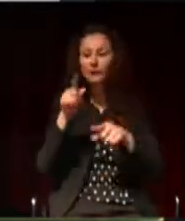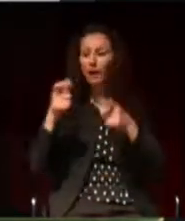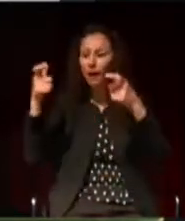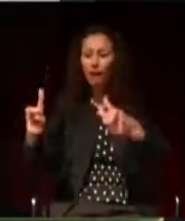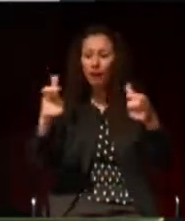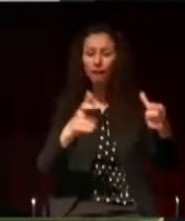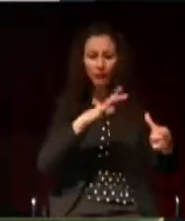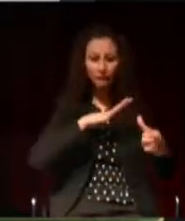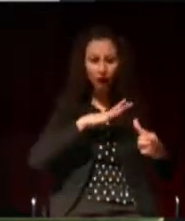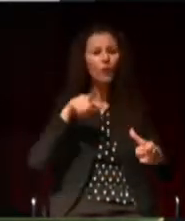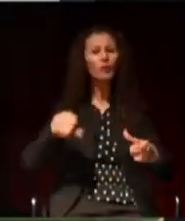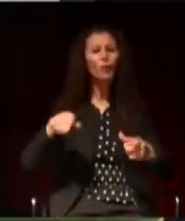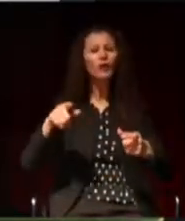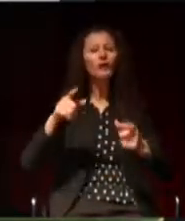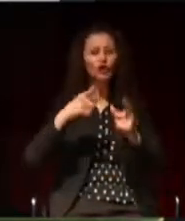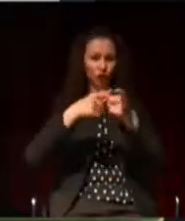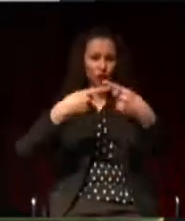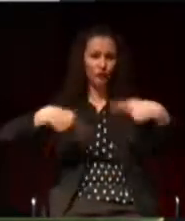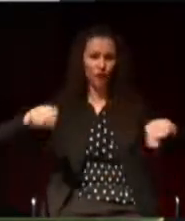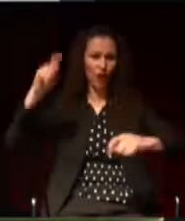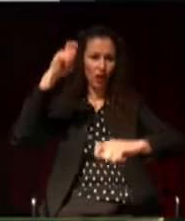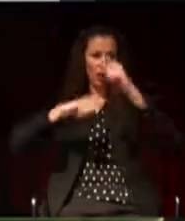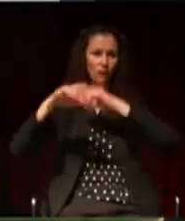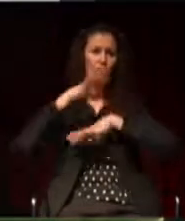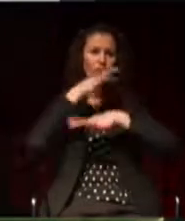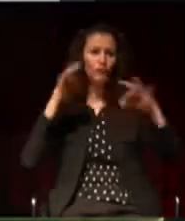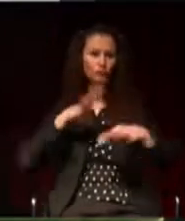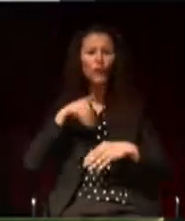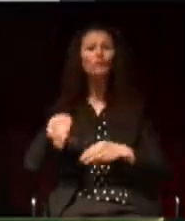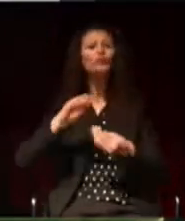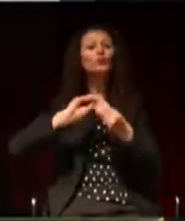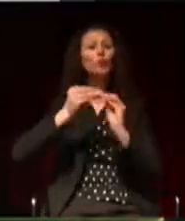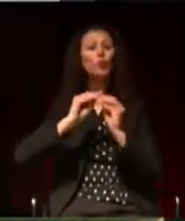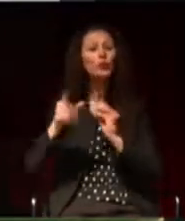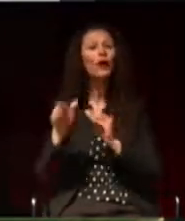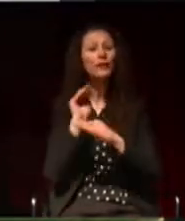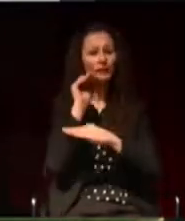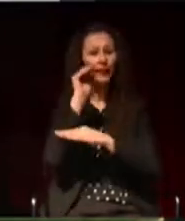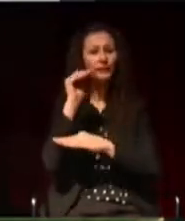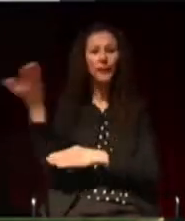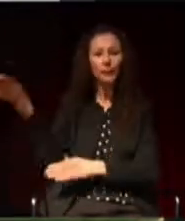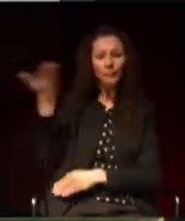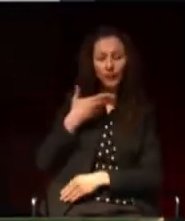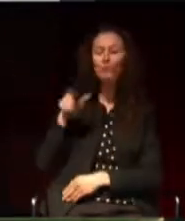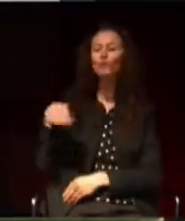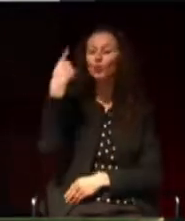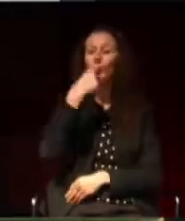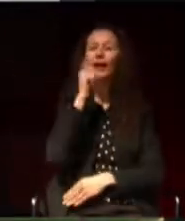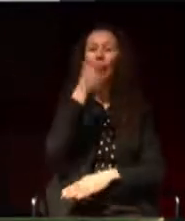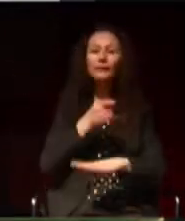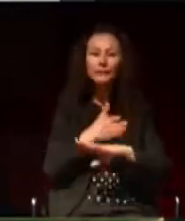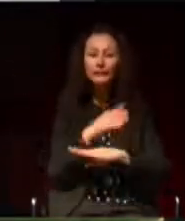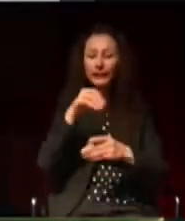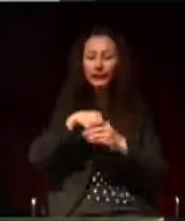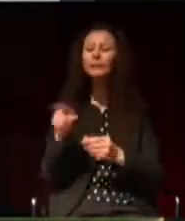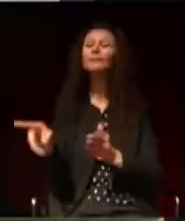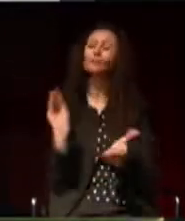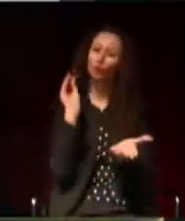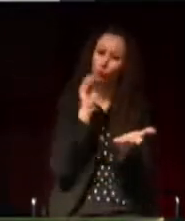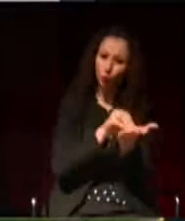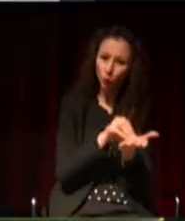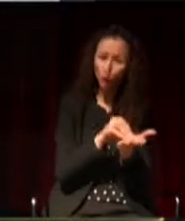var. Aslında burada yapılı bir çevre var. Fakat burada sorunlar yaşandığı iletildi. O yüzden bu usul ve esasların içerisine bunu da